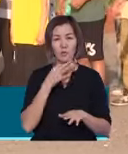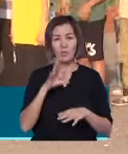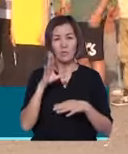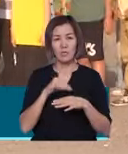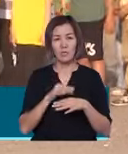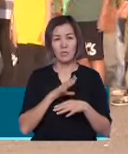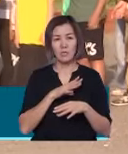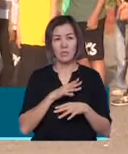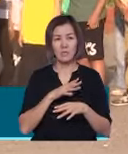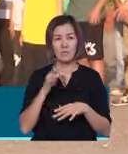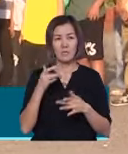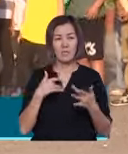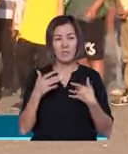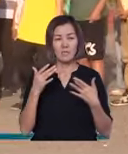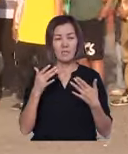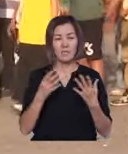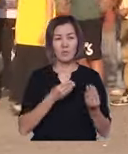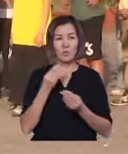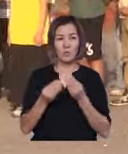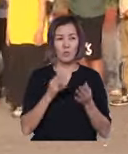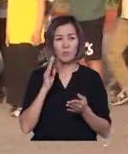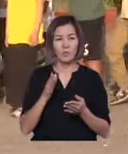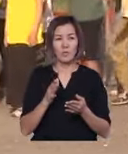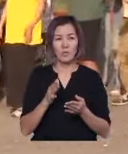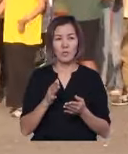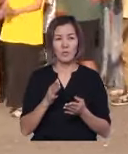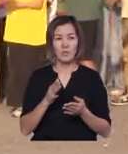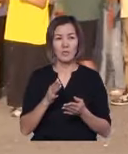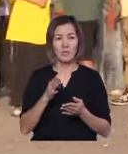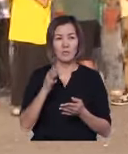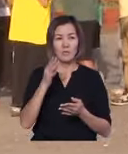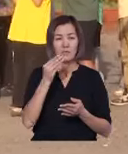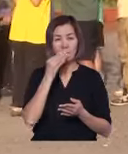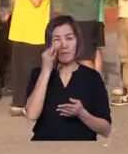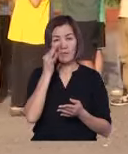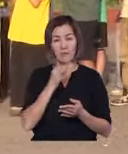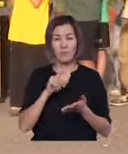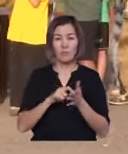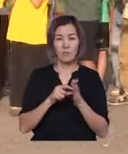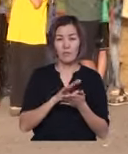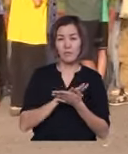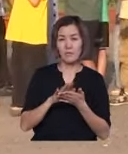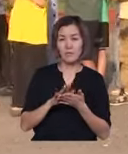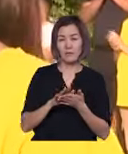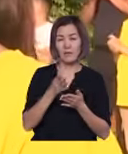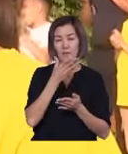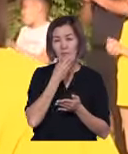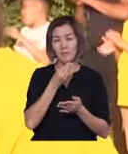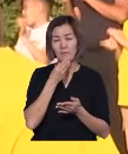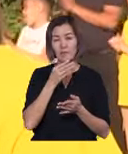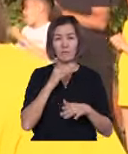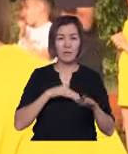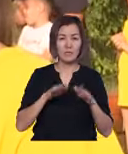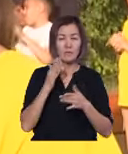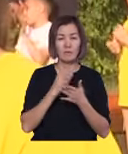жаққан концерт болады, ойын ойнаймыз. Тамақтар дәмді, комнаталар күшті, таптаза, бассейні бар. Бірақ неше